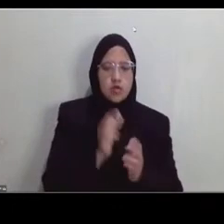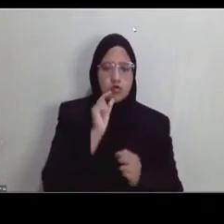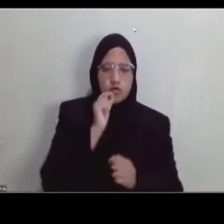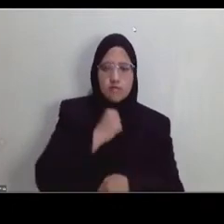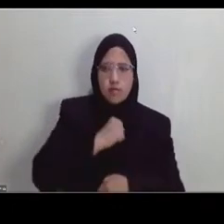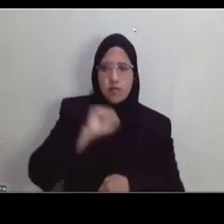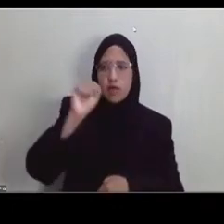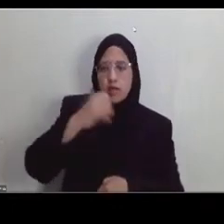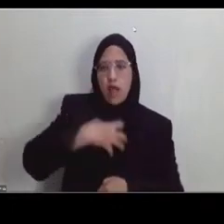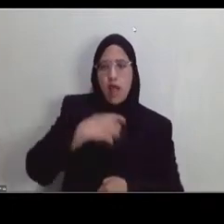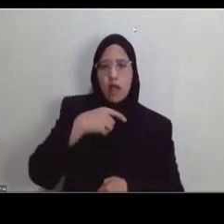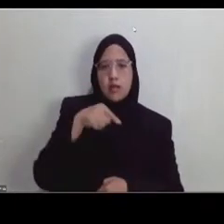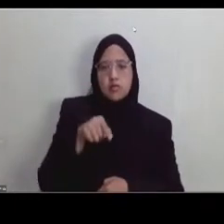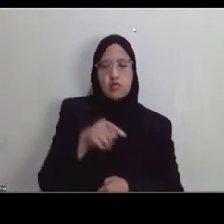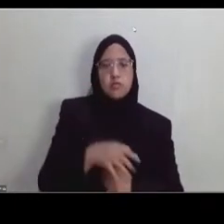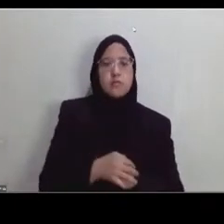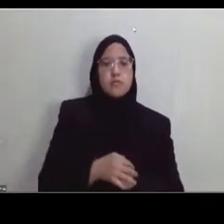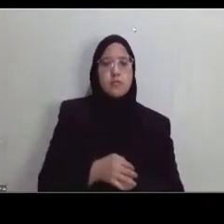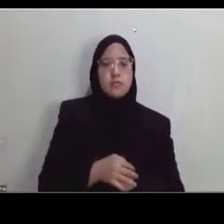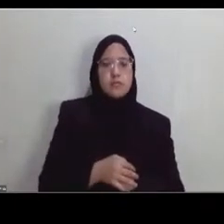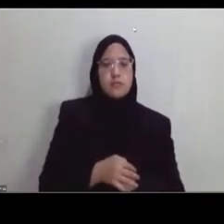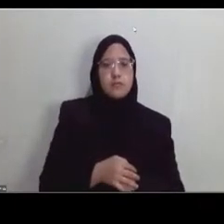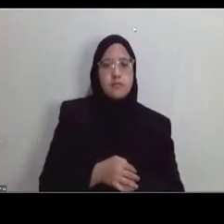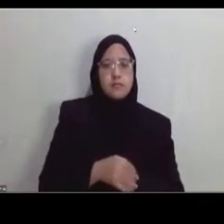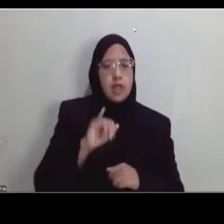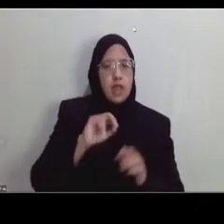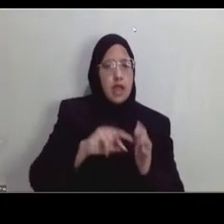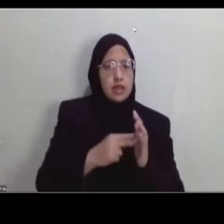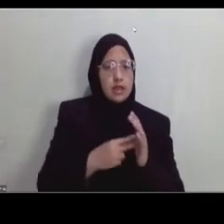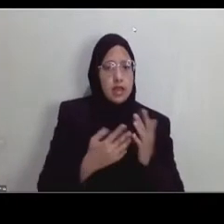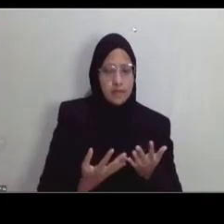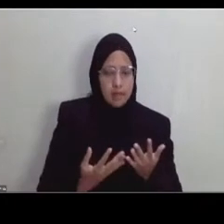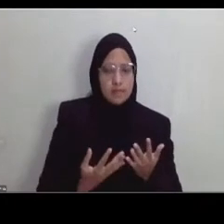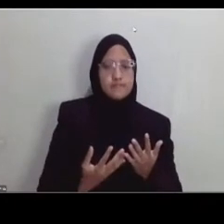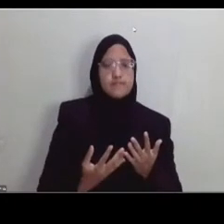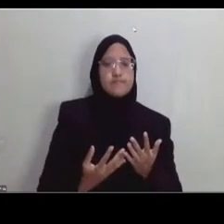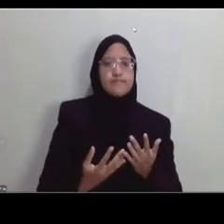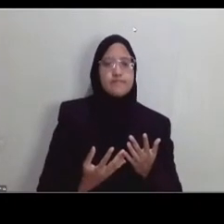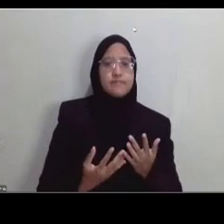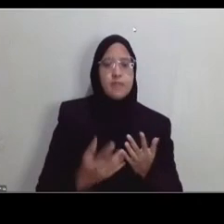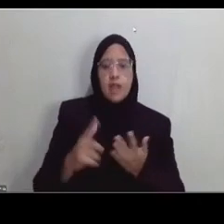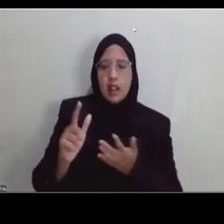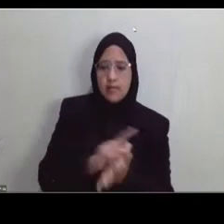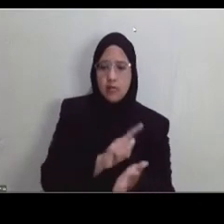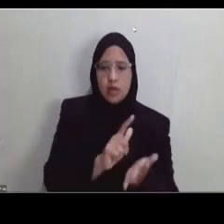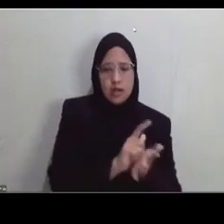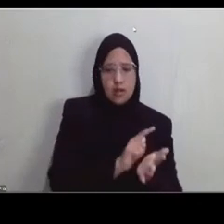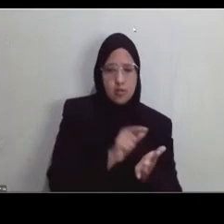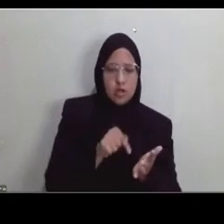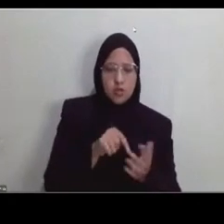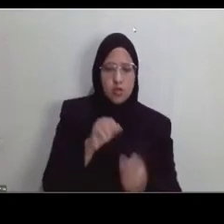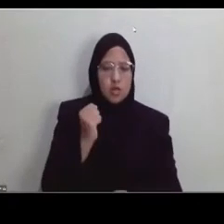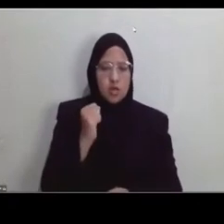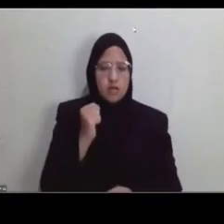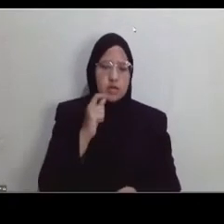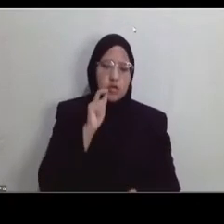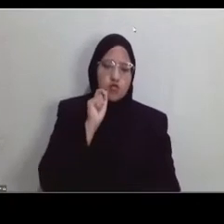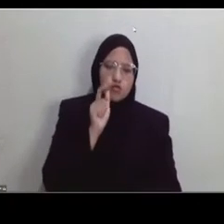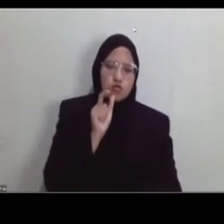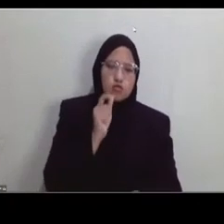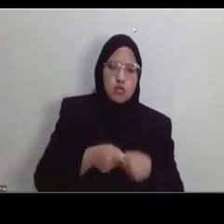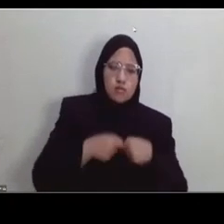kehakiman dengan demikian dalil para pelapor terkait isu ini tidak beralasan menurut hukum dan harus dikesampingkan